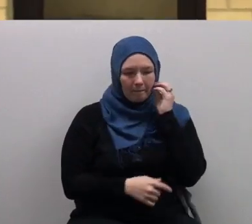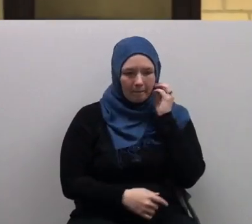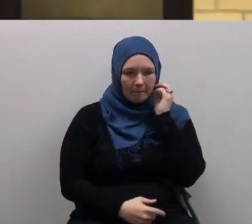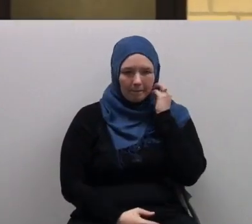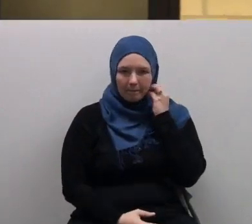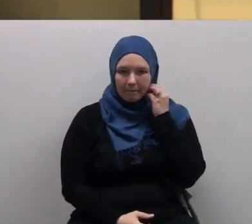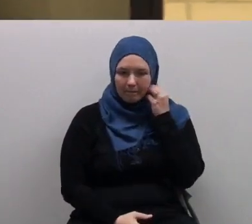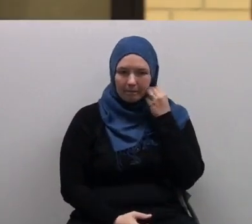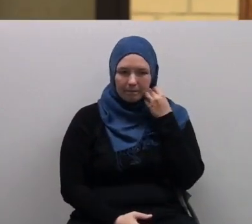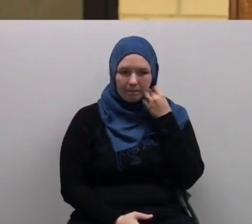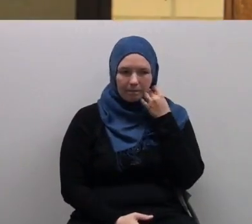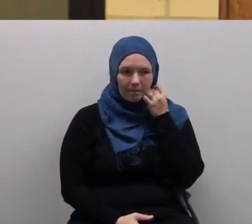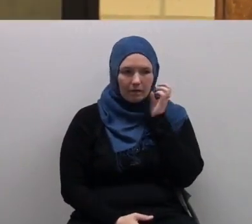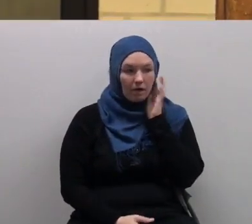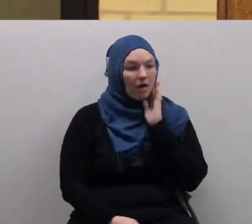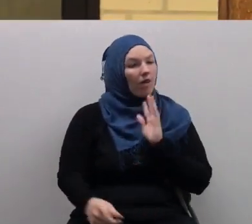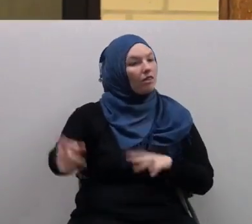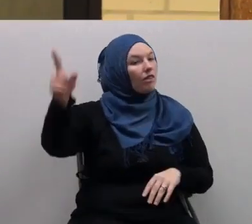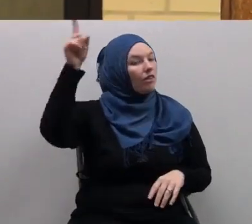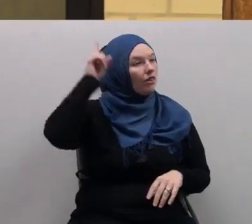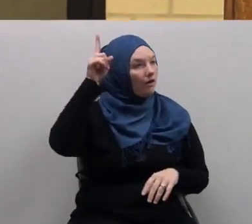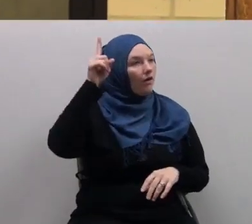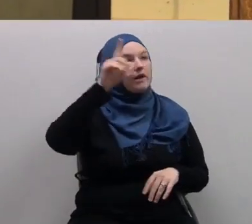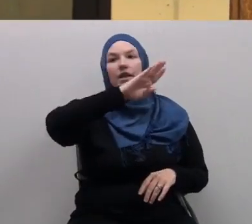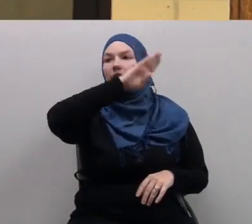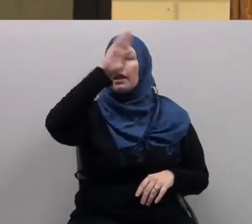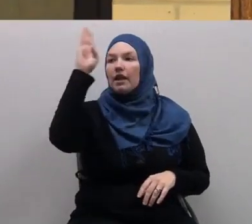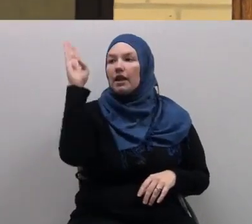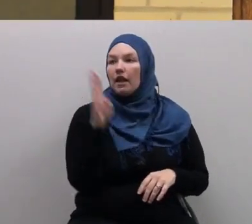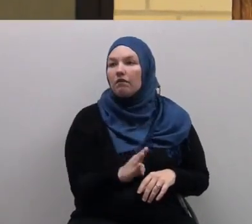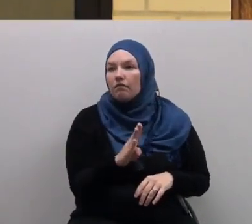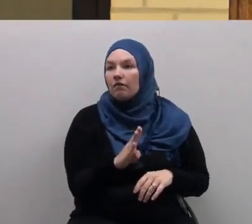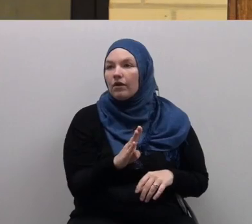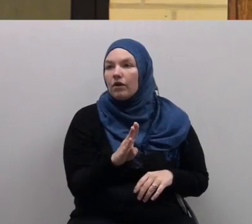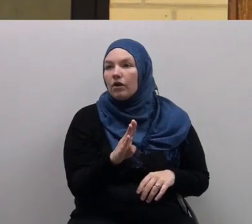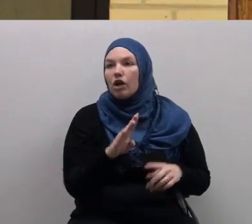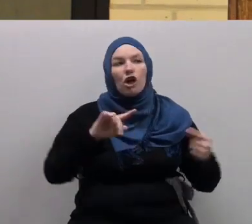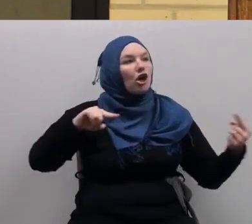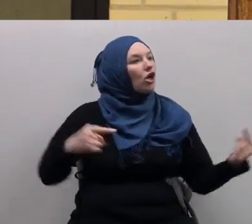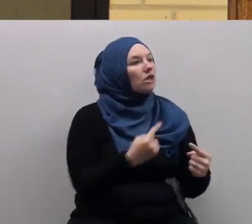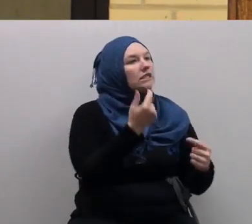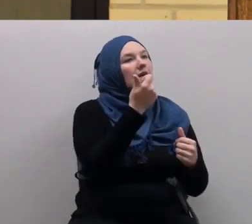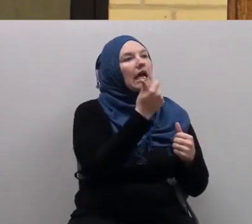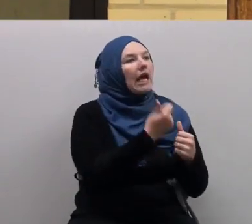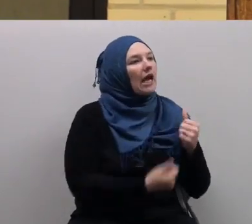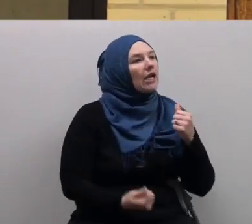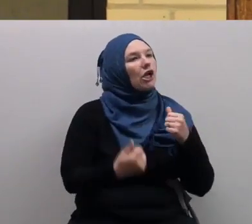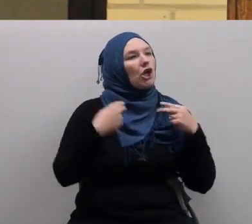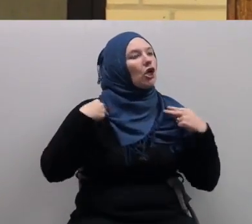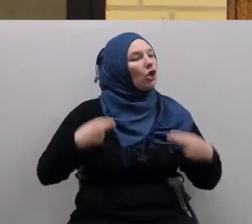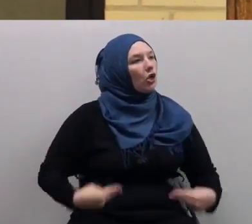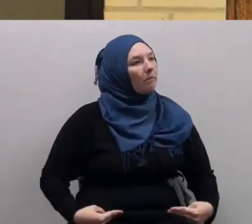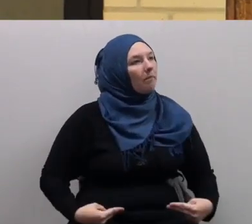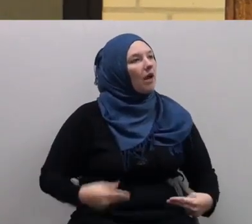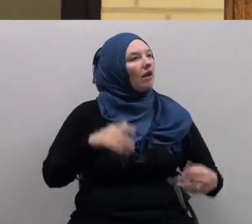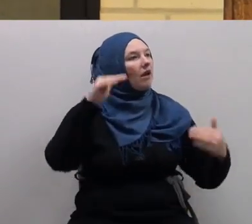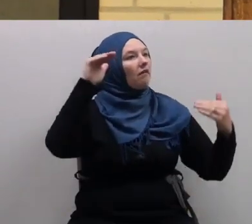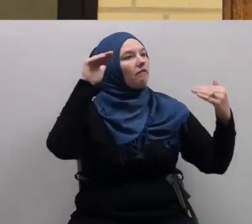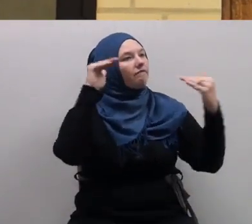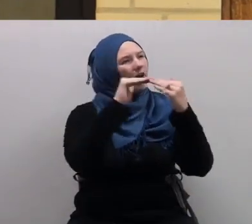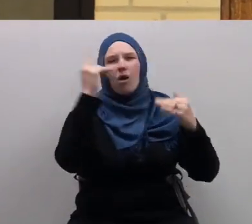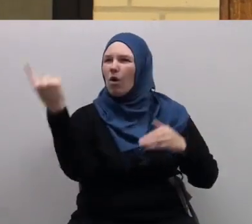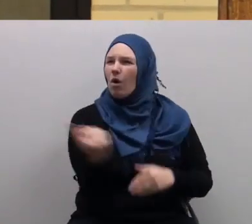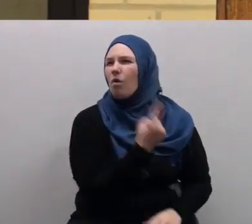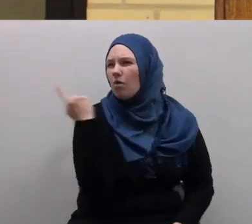شَيْئًا. Allah never wrongs any human being. Nothing.